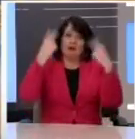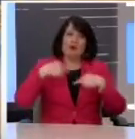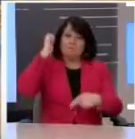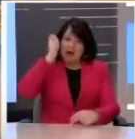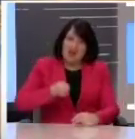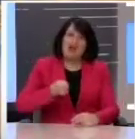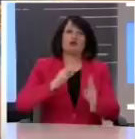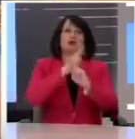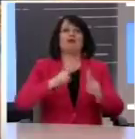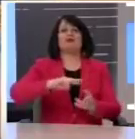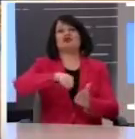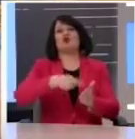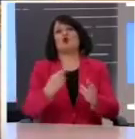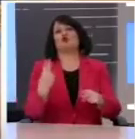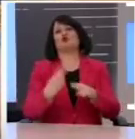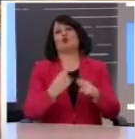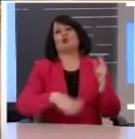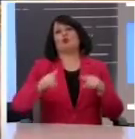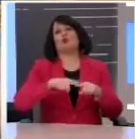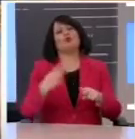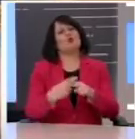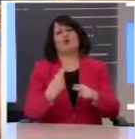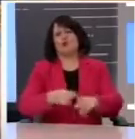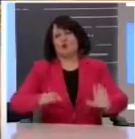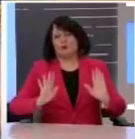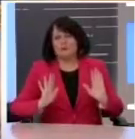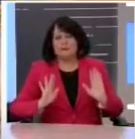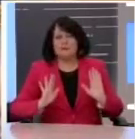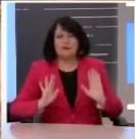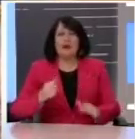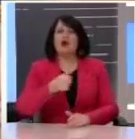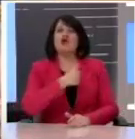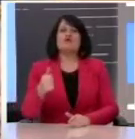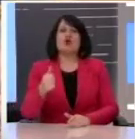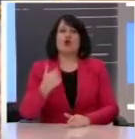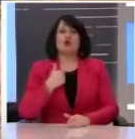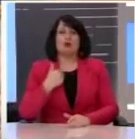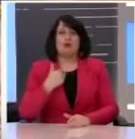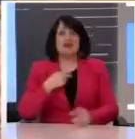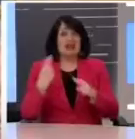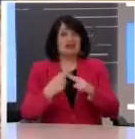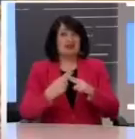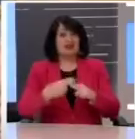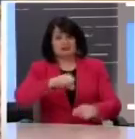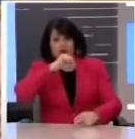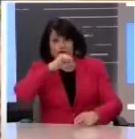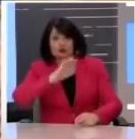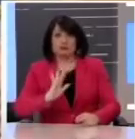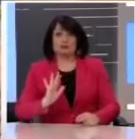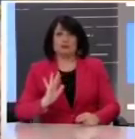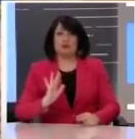διεθνή ρόλο της χώρας όχι μόνο ως μιας δύναμης που υπερασπίζεται αξίες, αλλά και ως